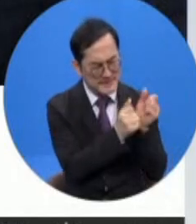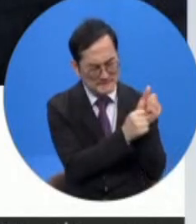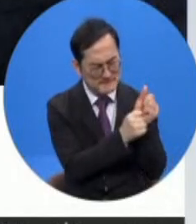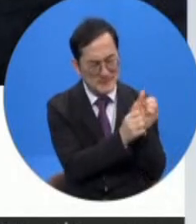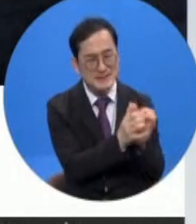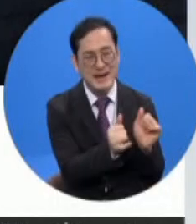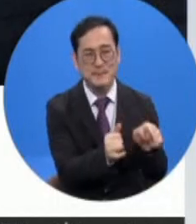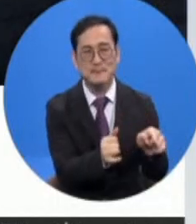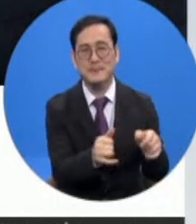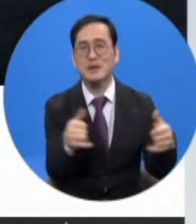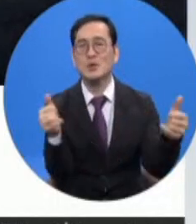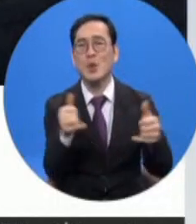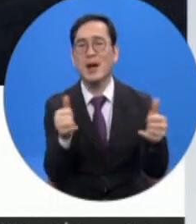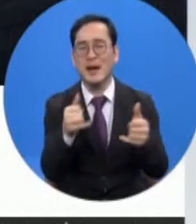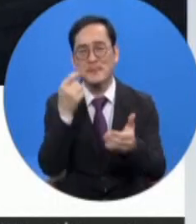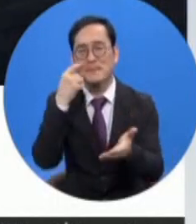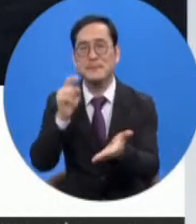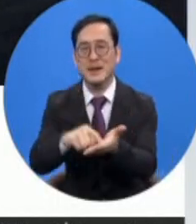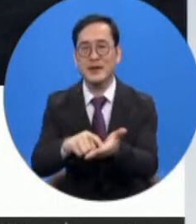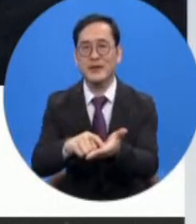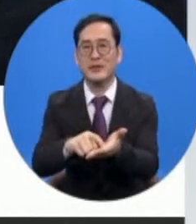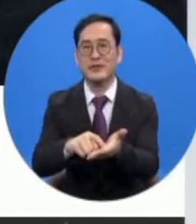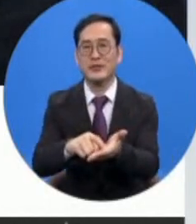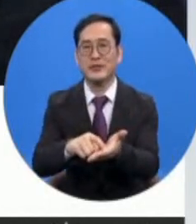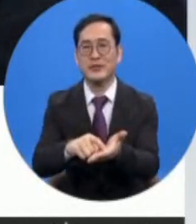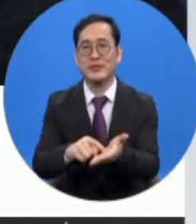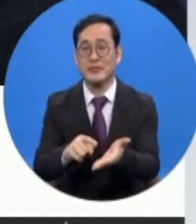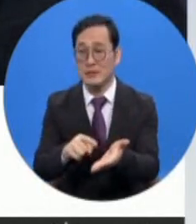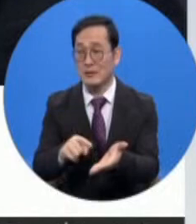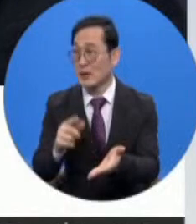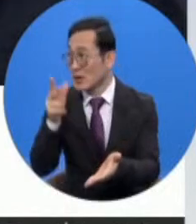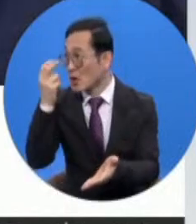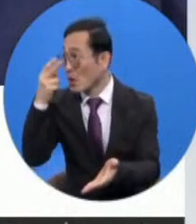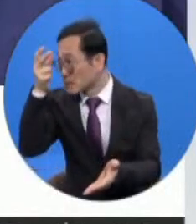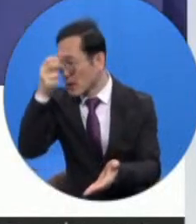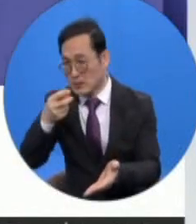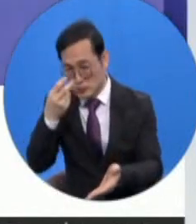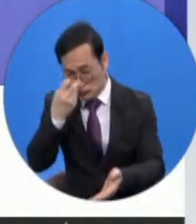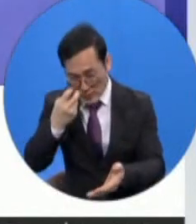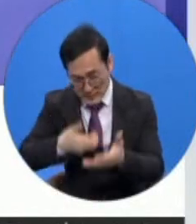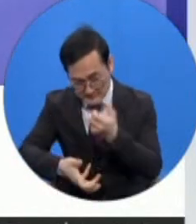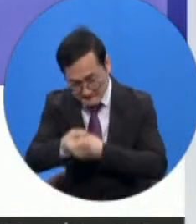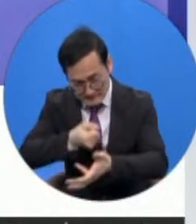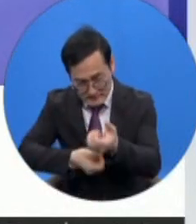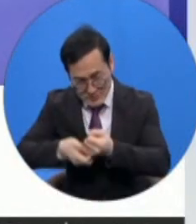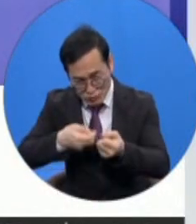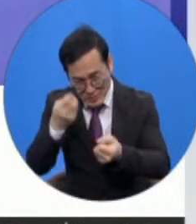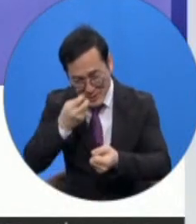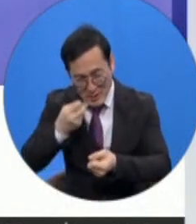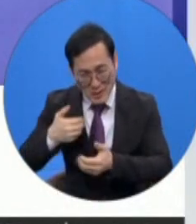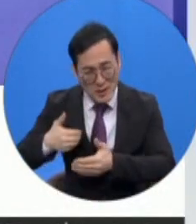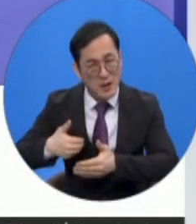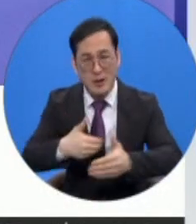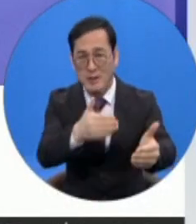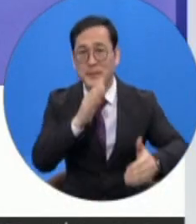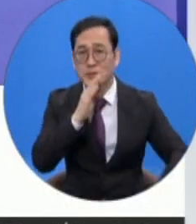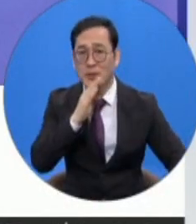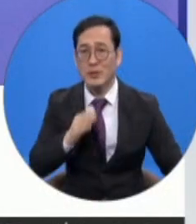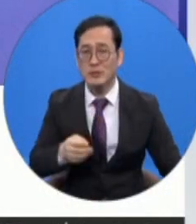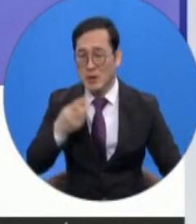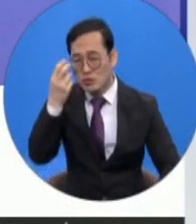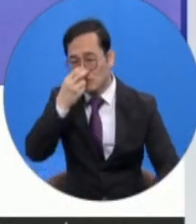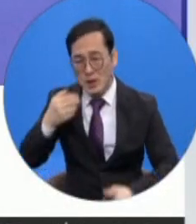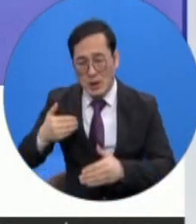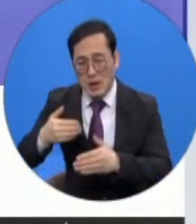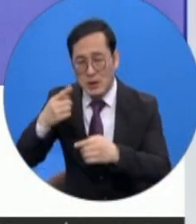이 내용을 바탕으로 수사가 빠르게 진행이 돼야 되는데 수사는 전혀 진척을 보이지 않았고 오히려